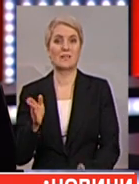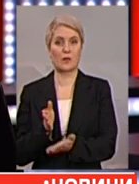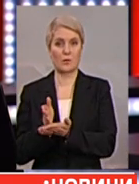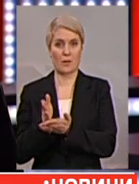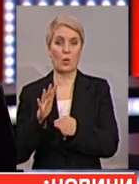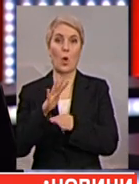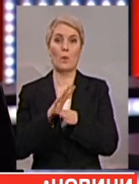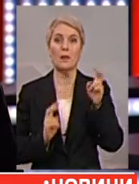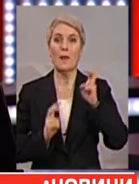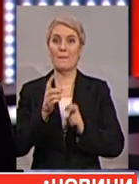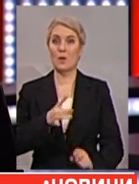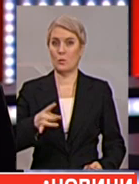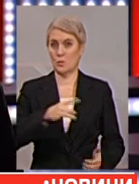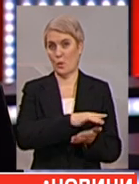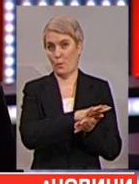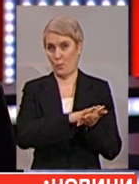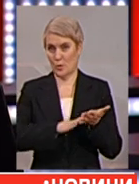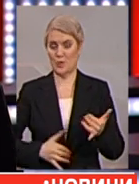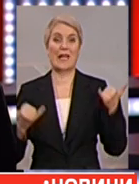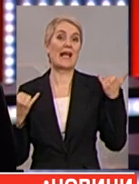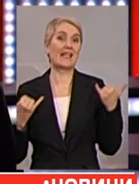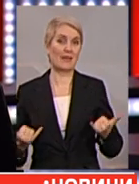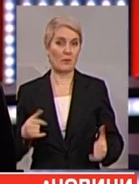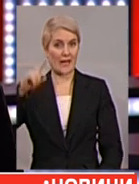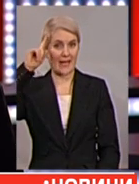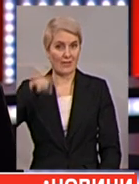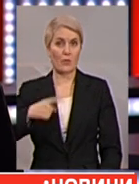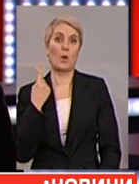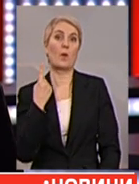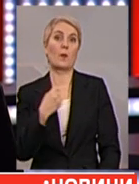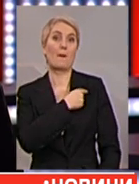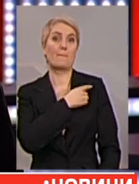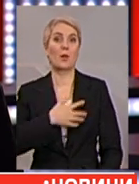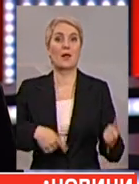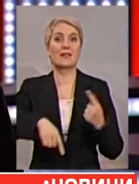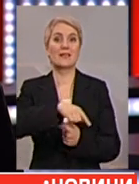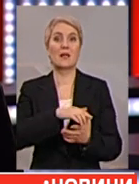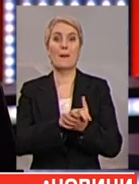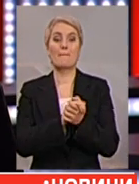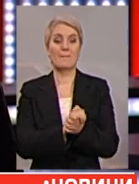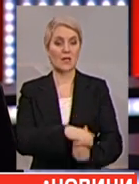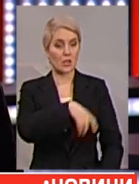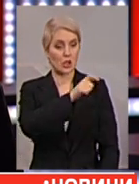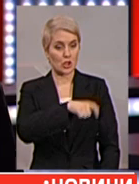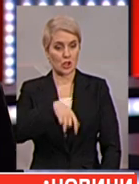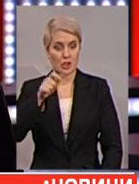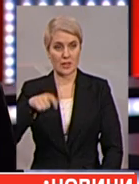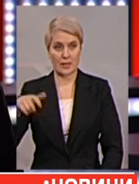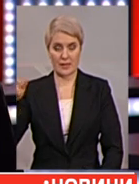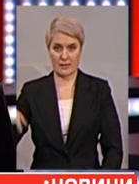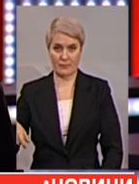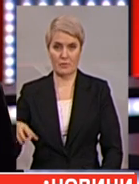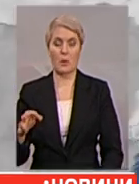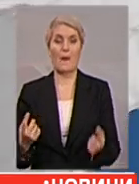обстрілювати промзону не припиняють. На тепер відомо про одного пораненого серед мирних жителів. Це інформація від очільника Донеччини Павла Жебрівського.